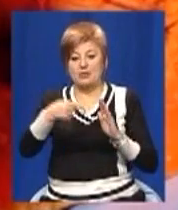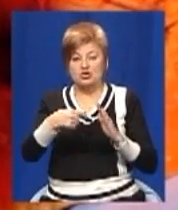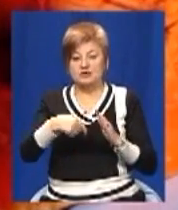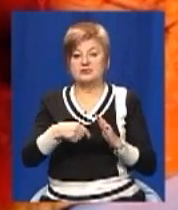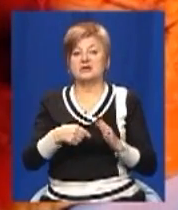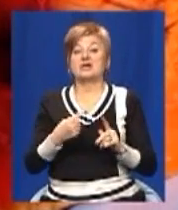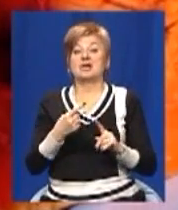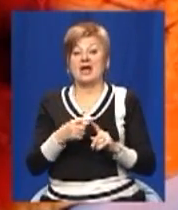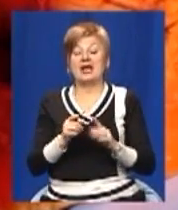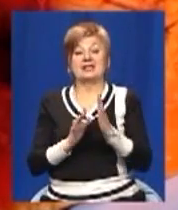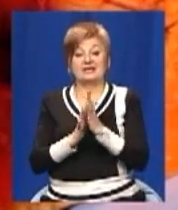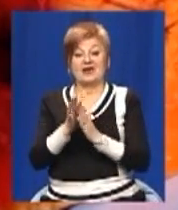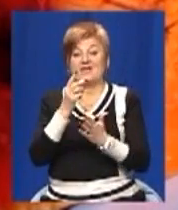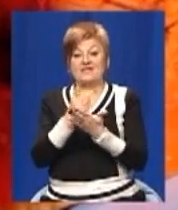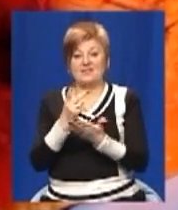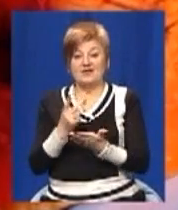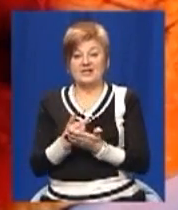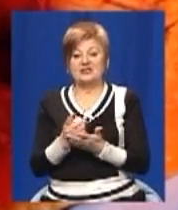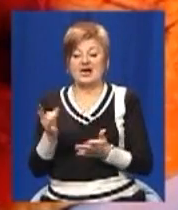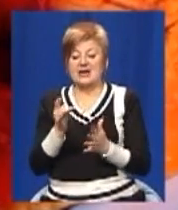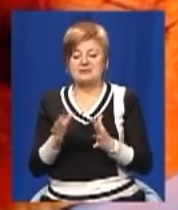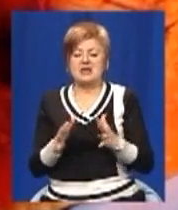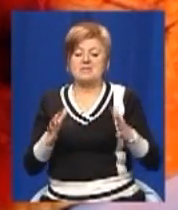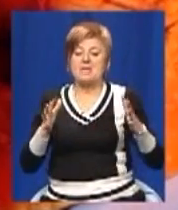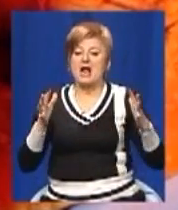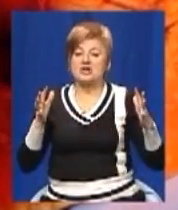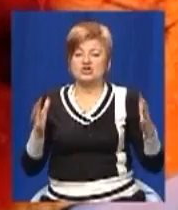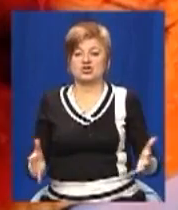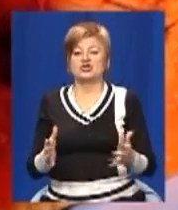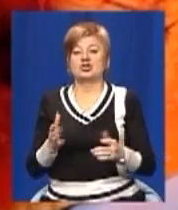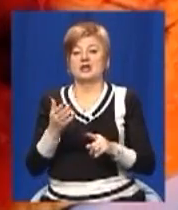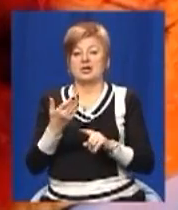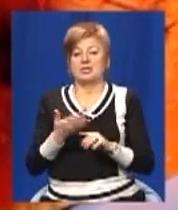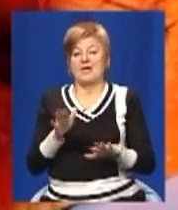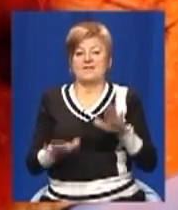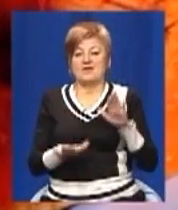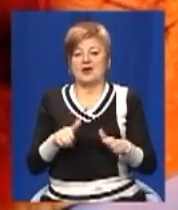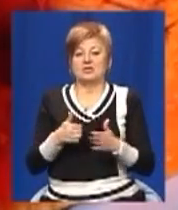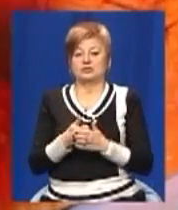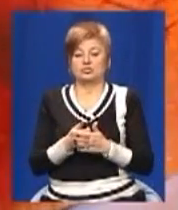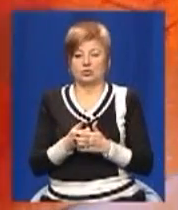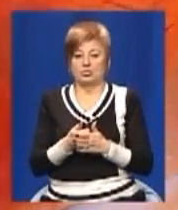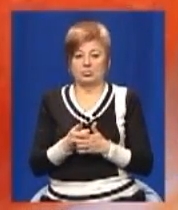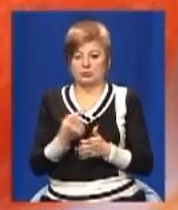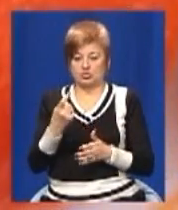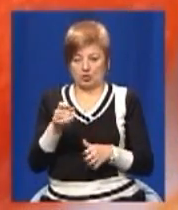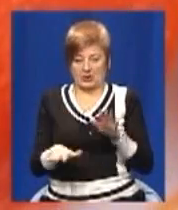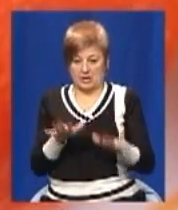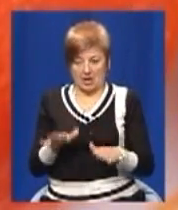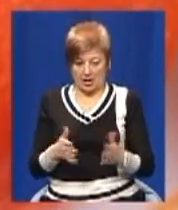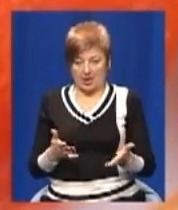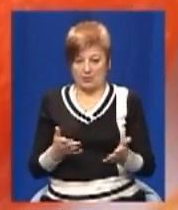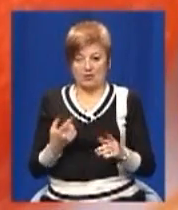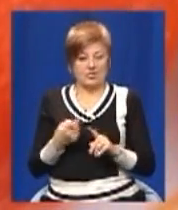Деякі види цієї рослини можуть сягати величезних розмірів та мати вагу близько 100 кілограмів. Гарбуз –